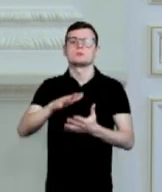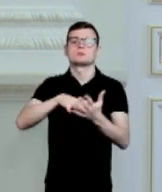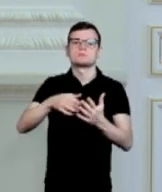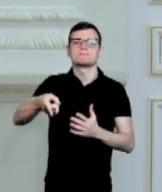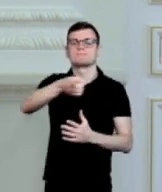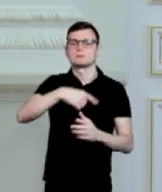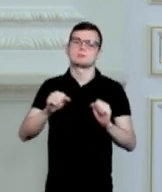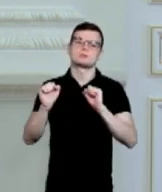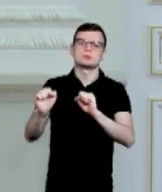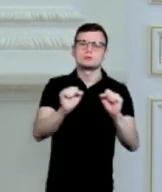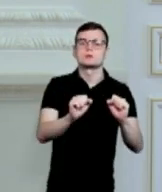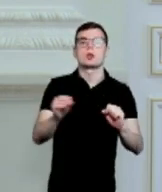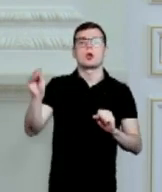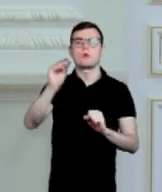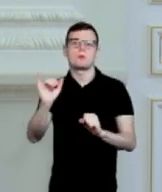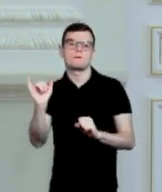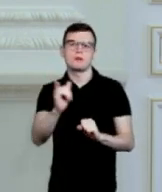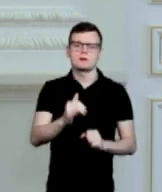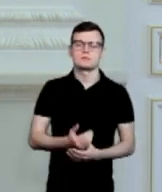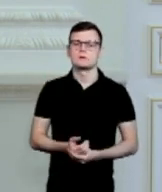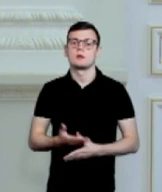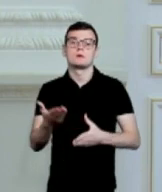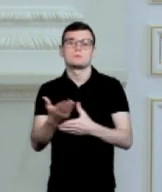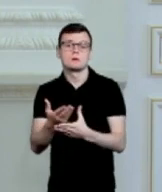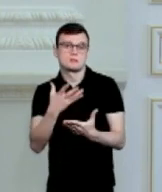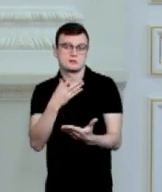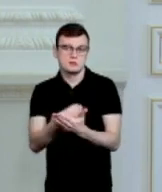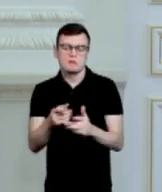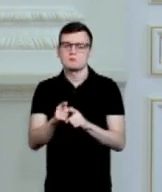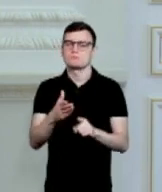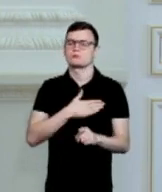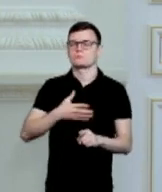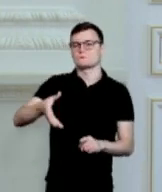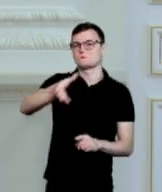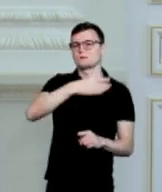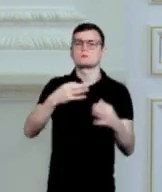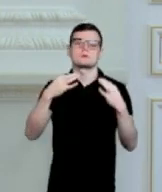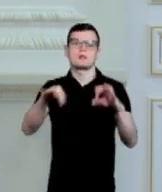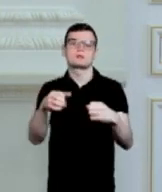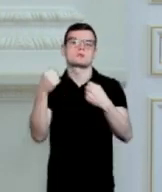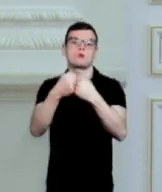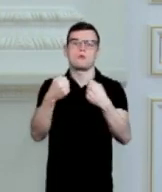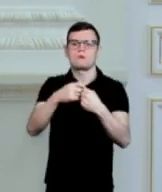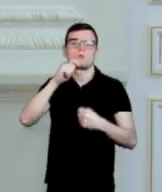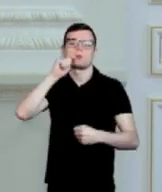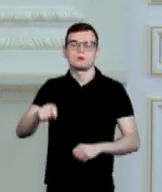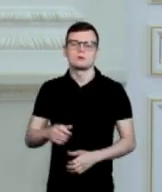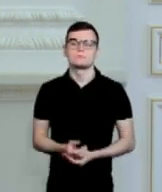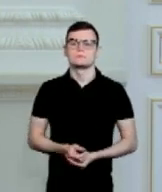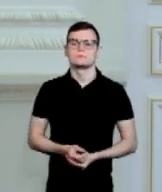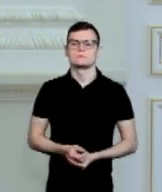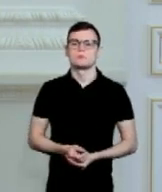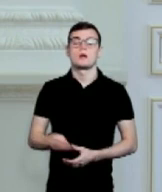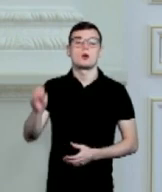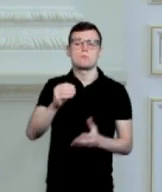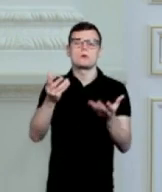ginti europietiškas vertybes ir padėti už savo ir mūsų visų laisvę kovojančiai Ukrainai. Europa jau